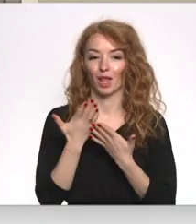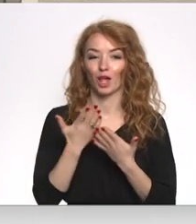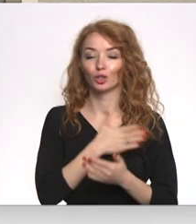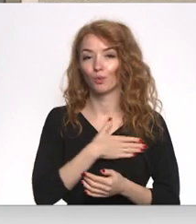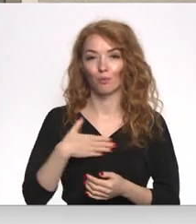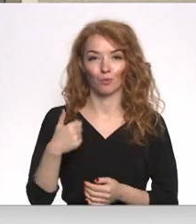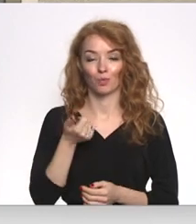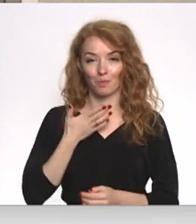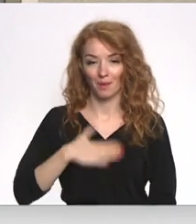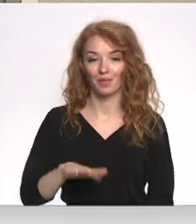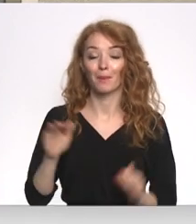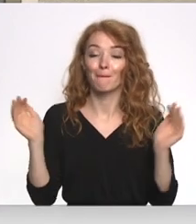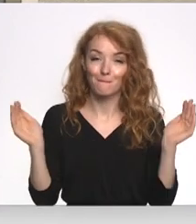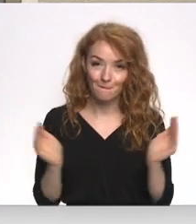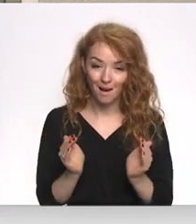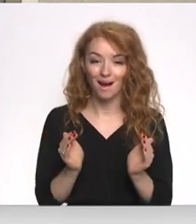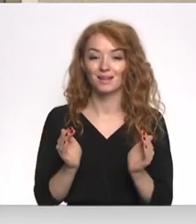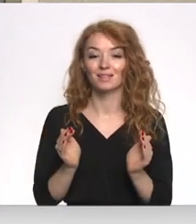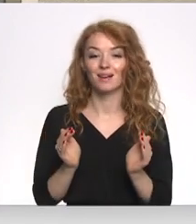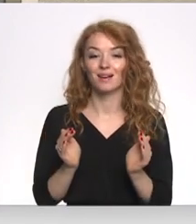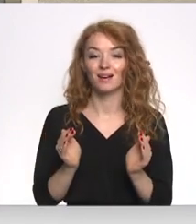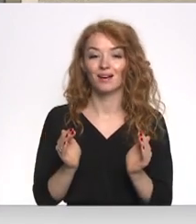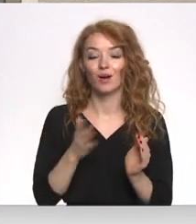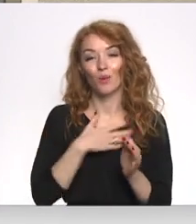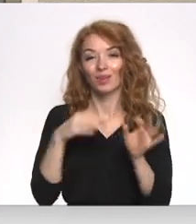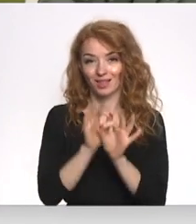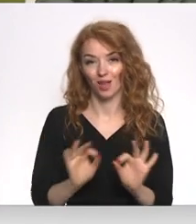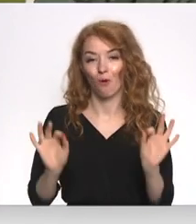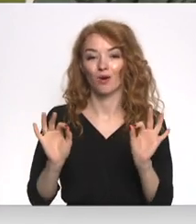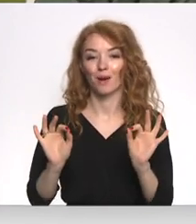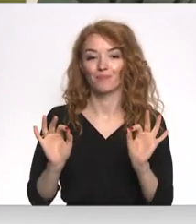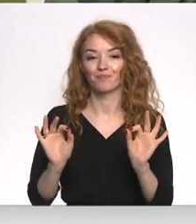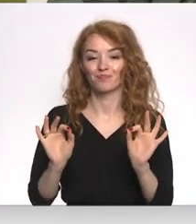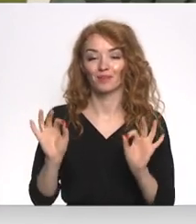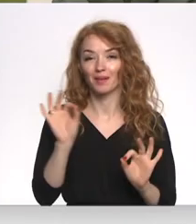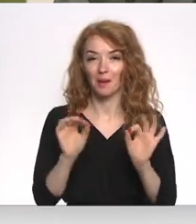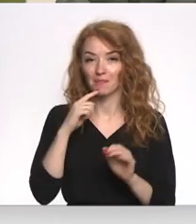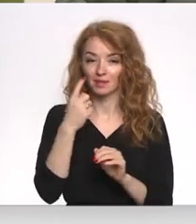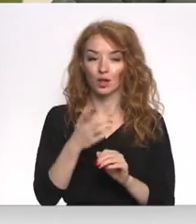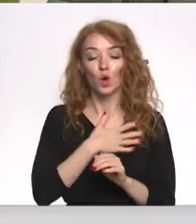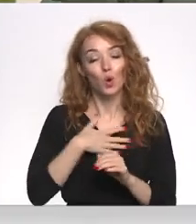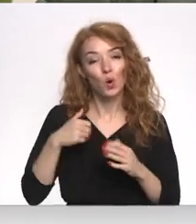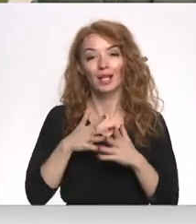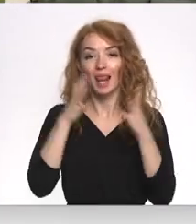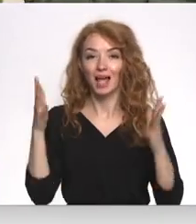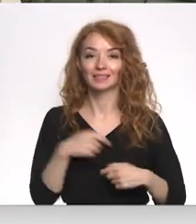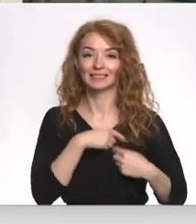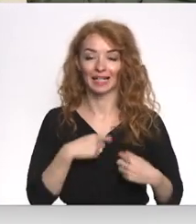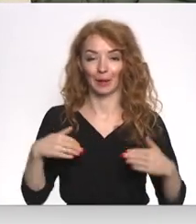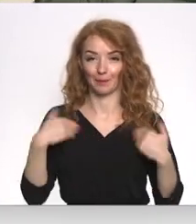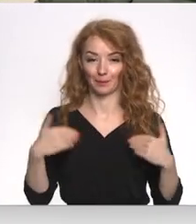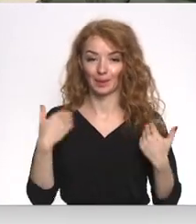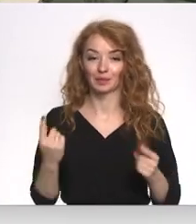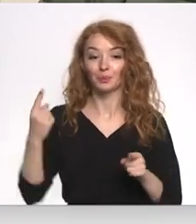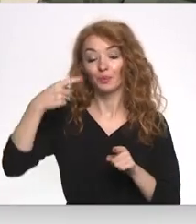Ļoti patīk. Maza un tāda ļoti jauka. Ļoti, ļoti prieks liels širdī. Tas